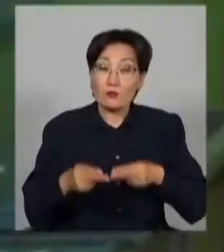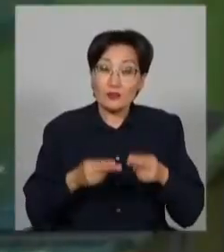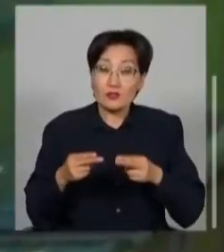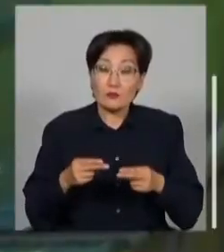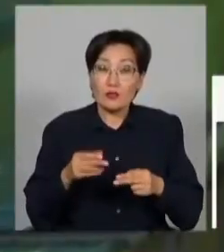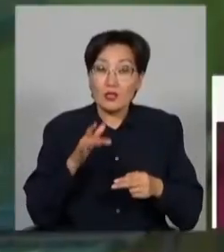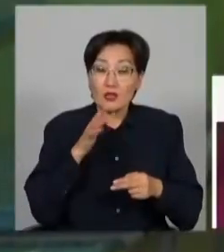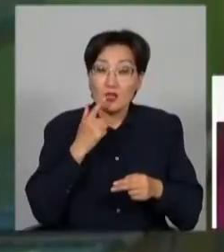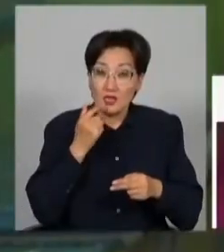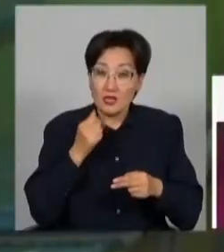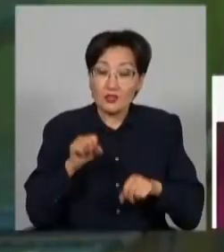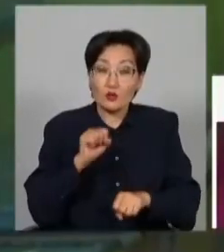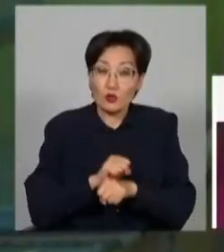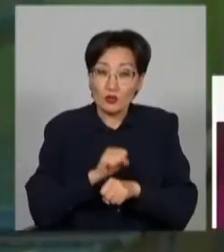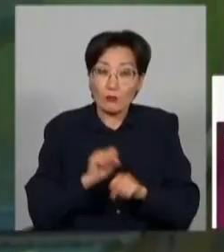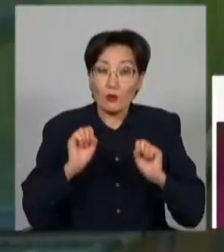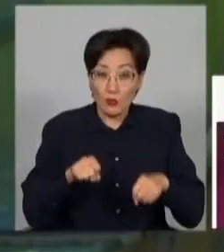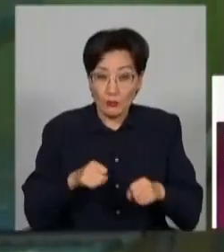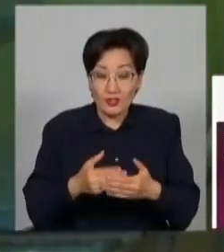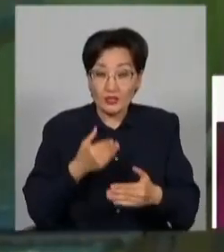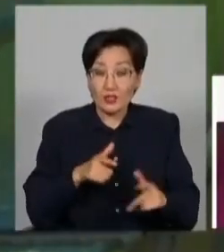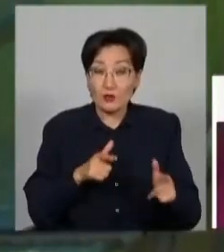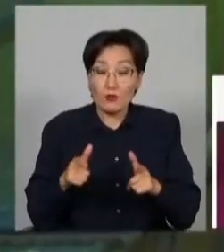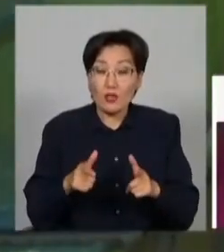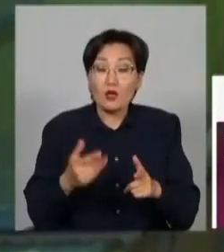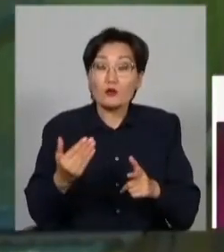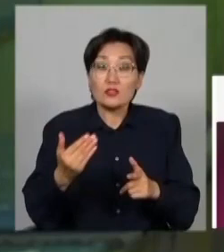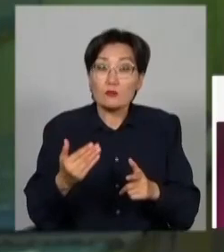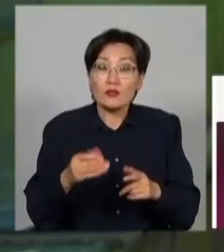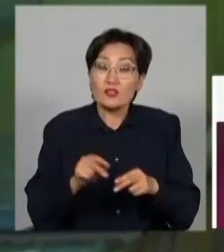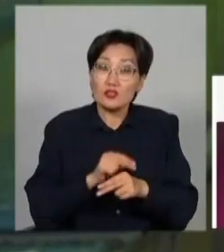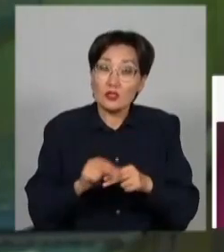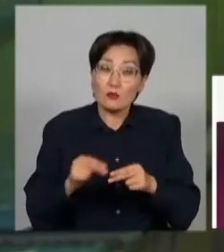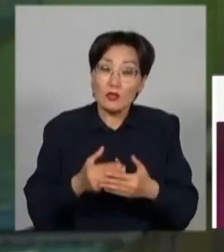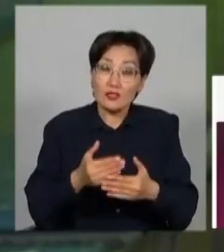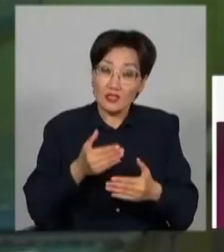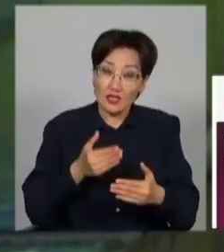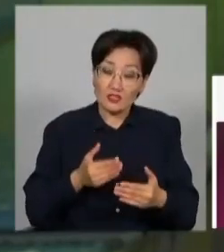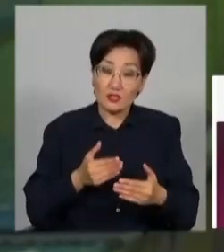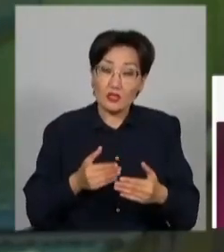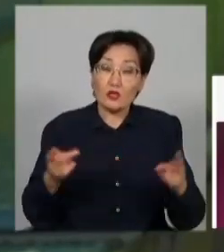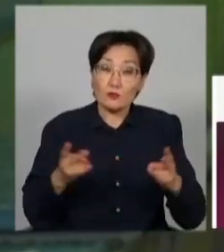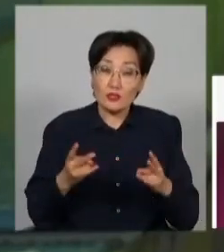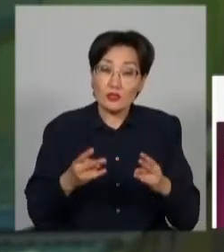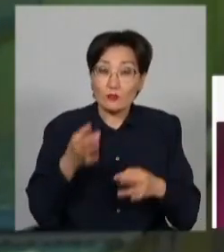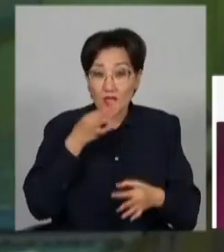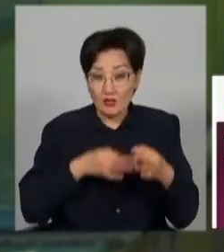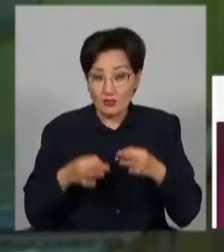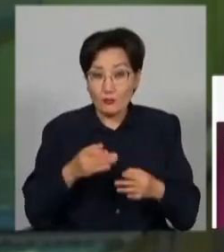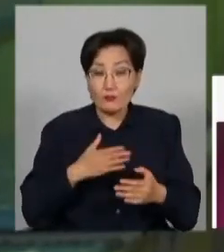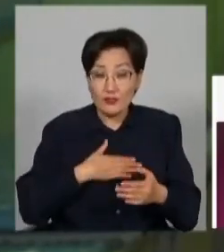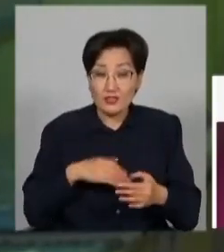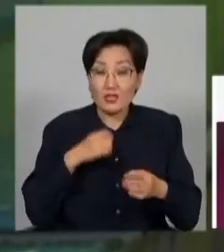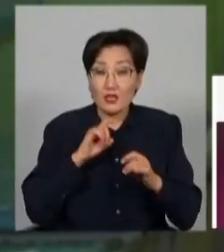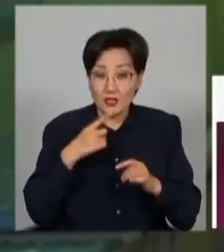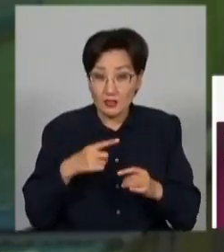қан тоқтамауға алдын ала дайындалдық. Сол гематологтармен бірге олар емін алдын ала керек препараттарды бізге айтты,